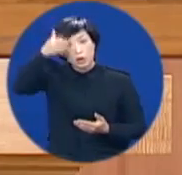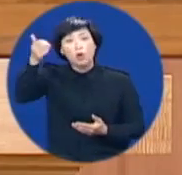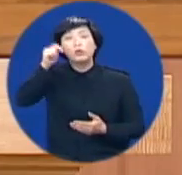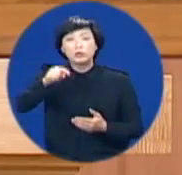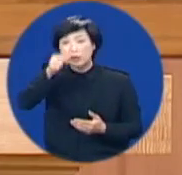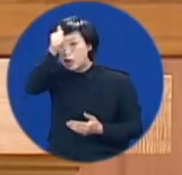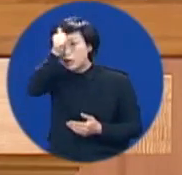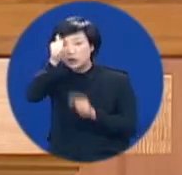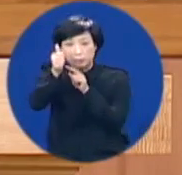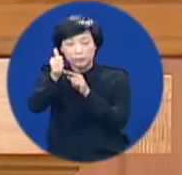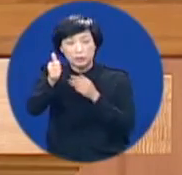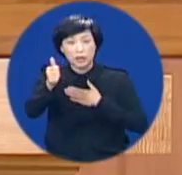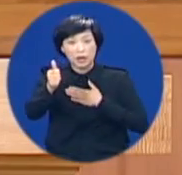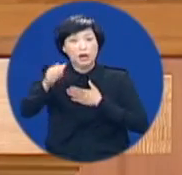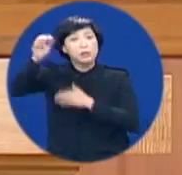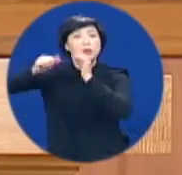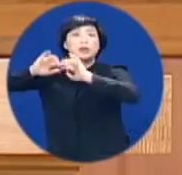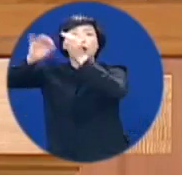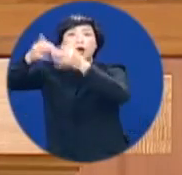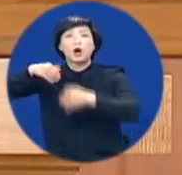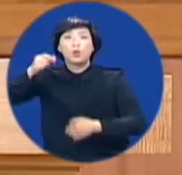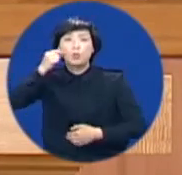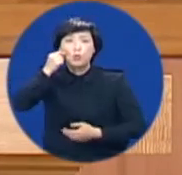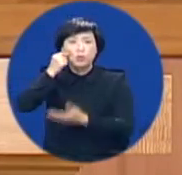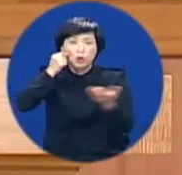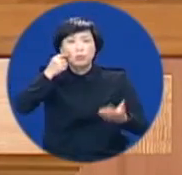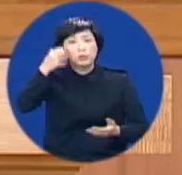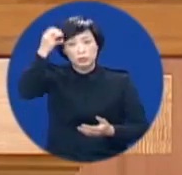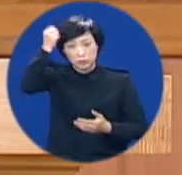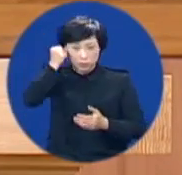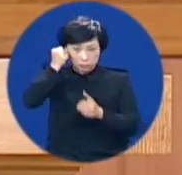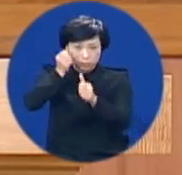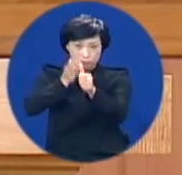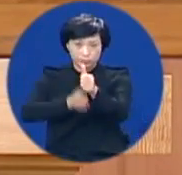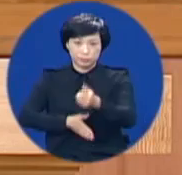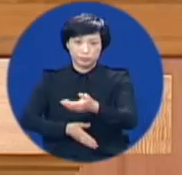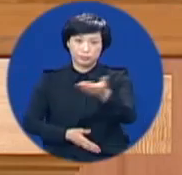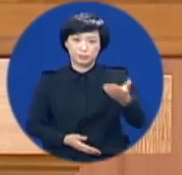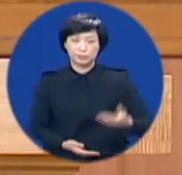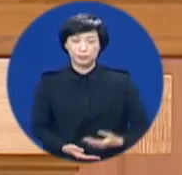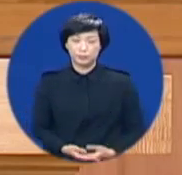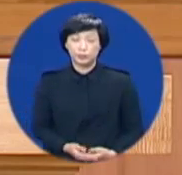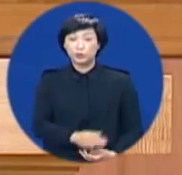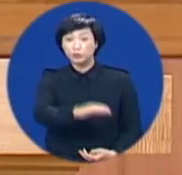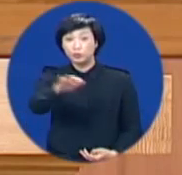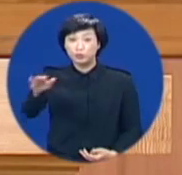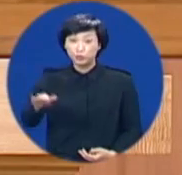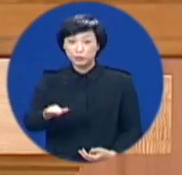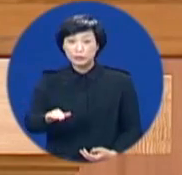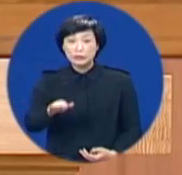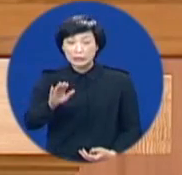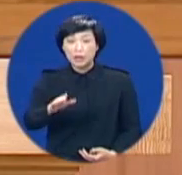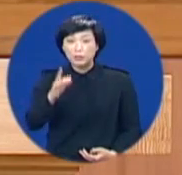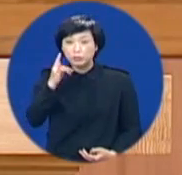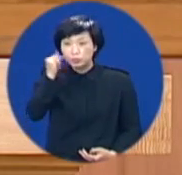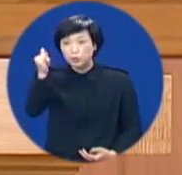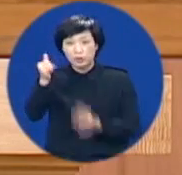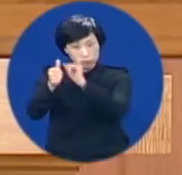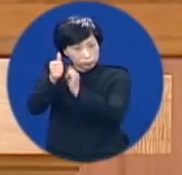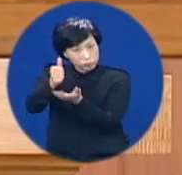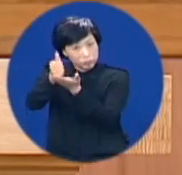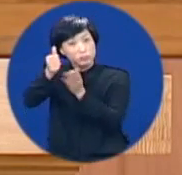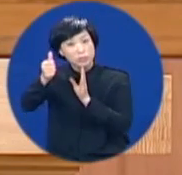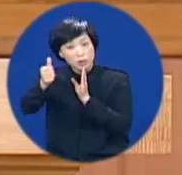아담이 하나님 나라 갈 수 없다는 사실을 잘 알아야 돼요. 우리는 이 땅에서 부모에게 잘해야